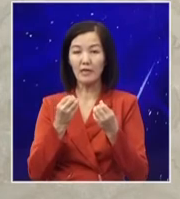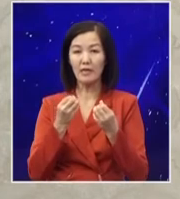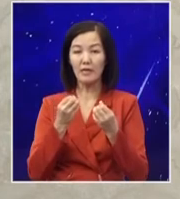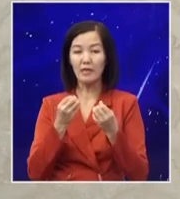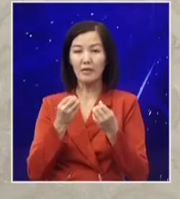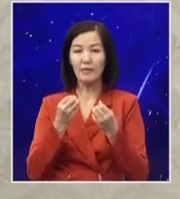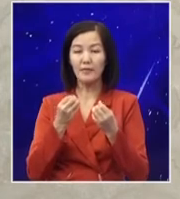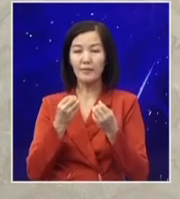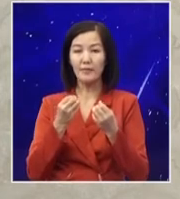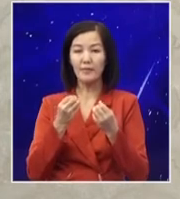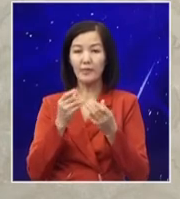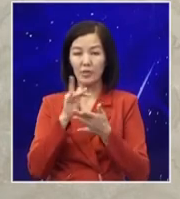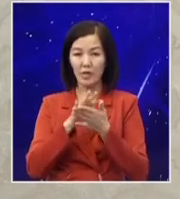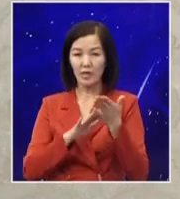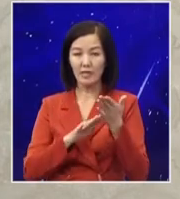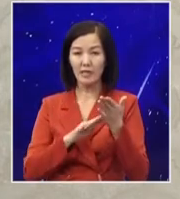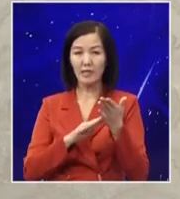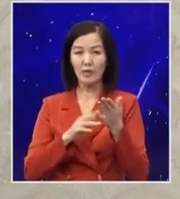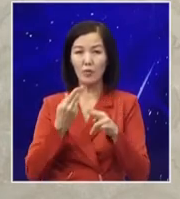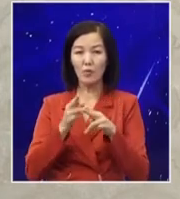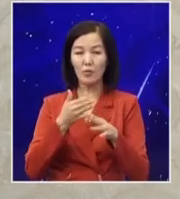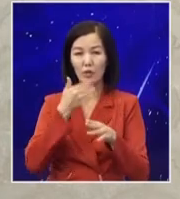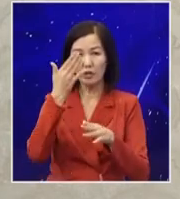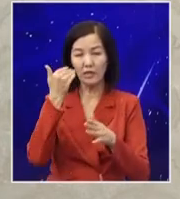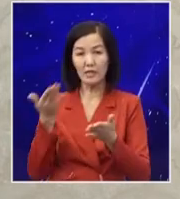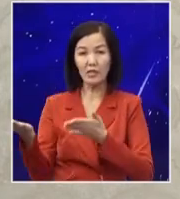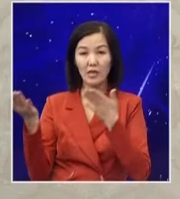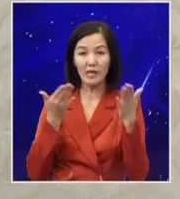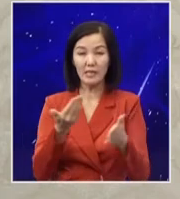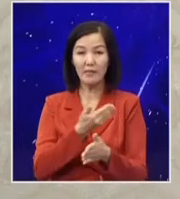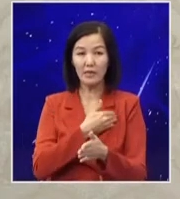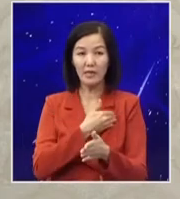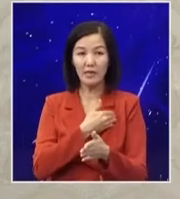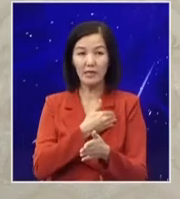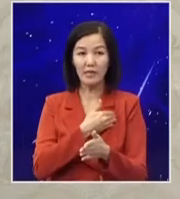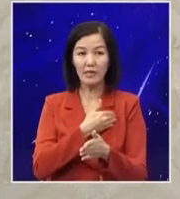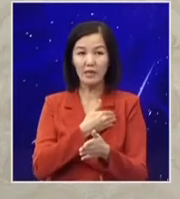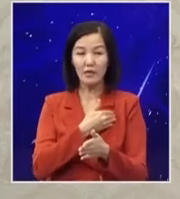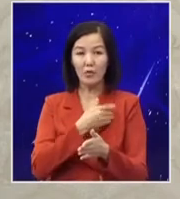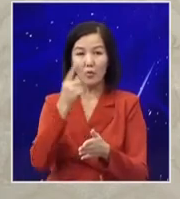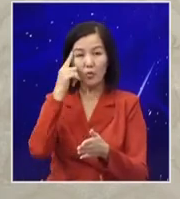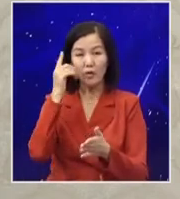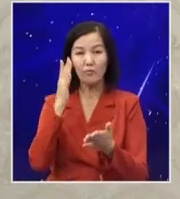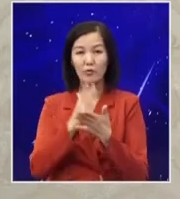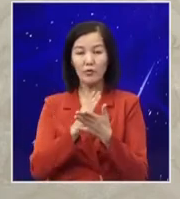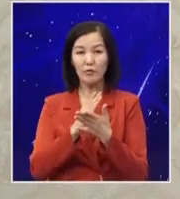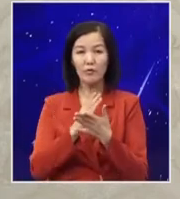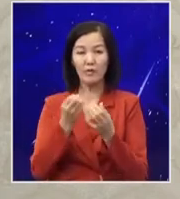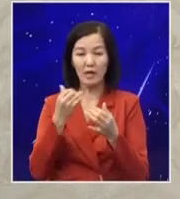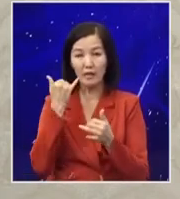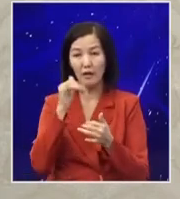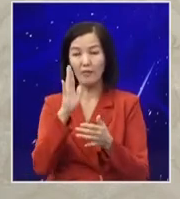барады. Бұл осы жазда мен де сендерді шақырсам деген деп жүргенмін дейді. Қабырласармыз